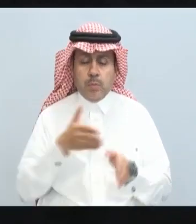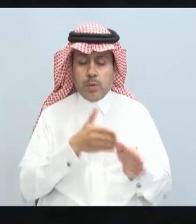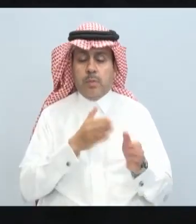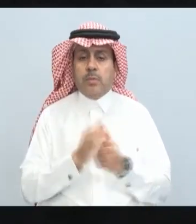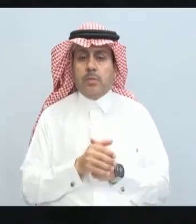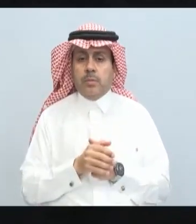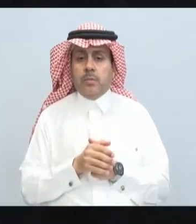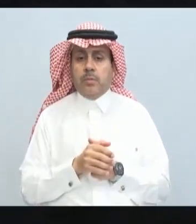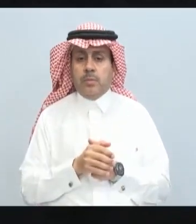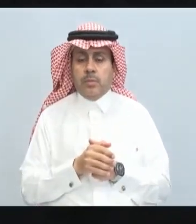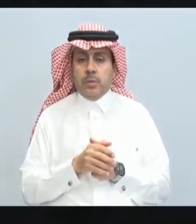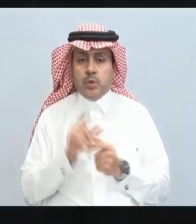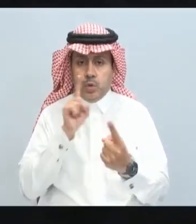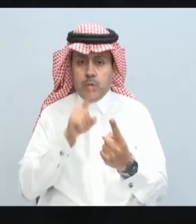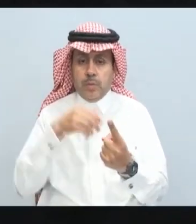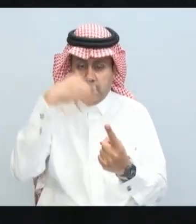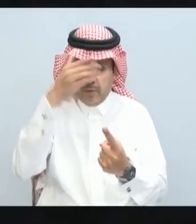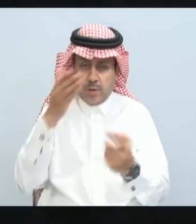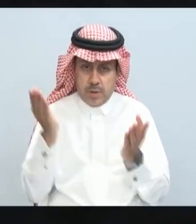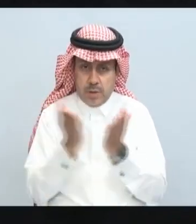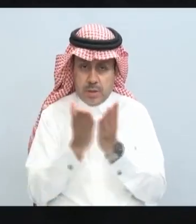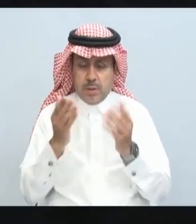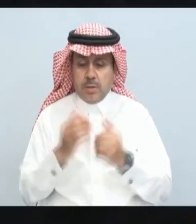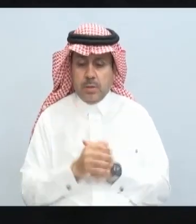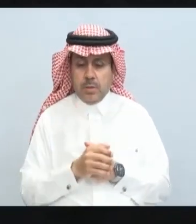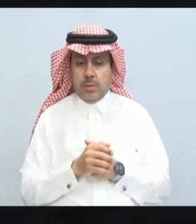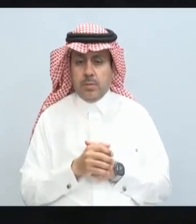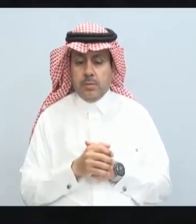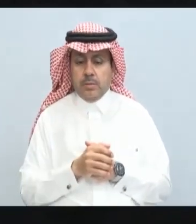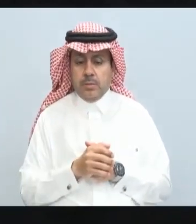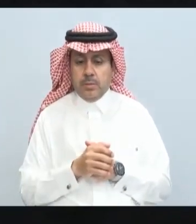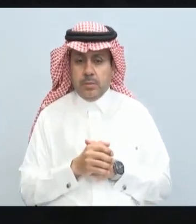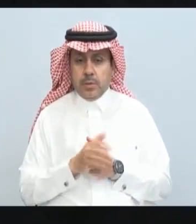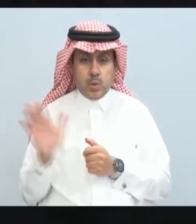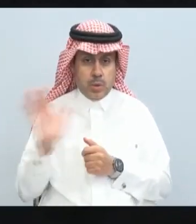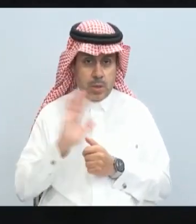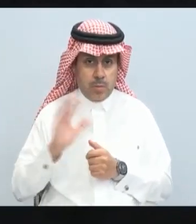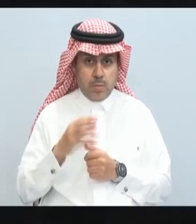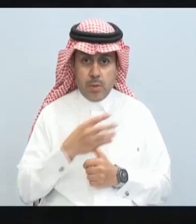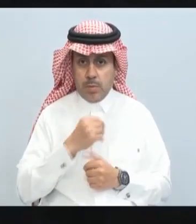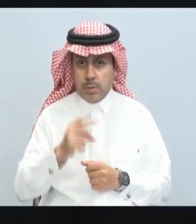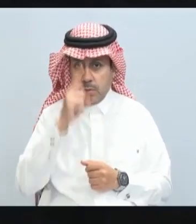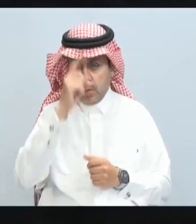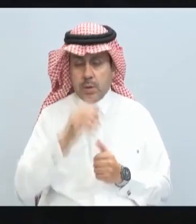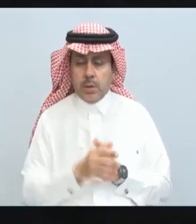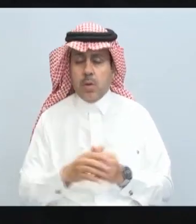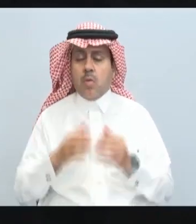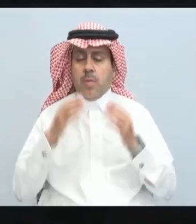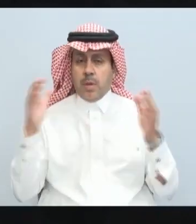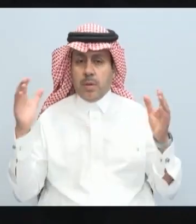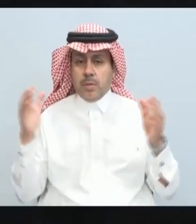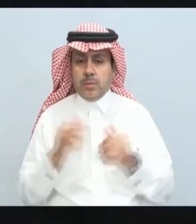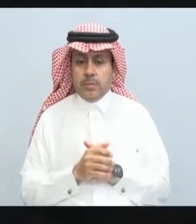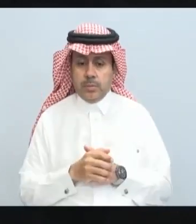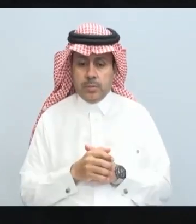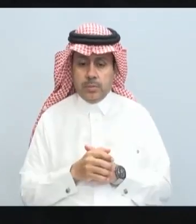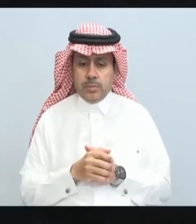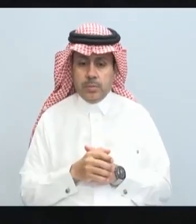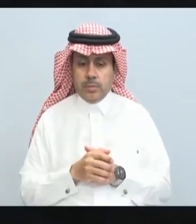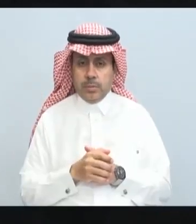وحسن المشاهده القاكم على خير باذن الله تعالى والسلام عليكم ورحمه الله تعالى